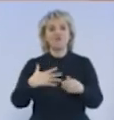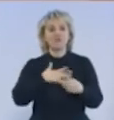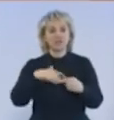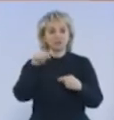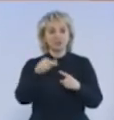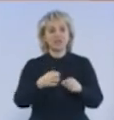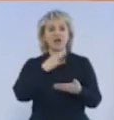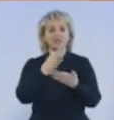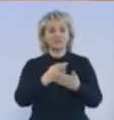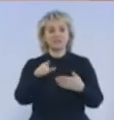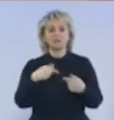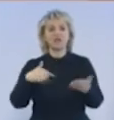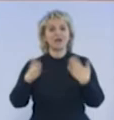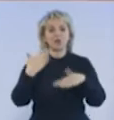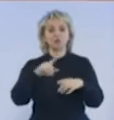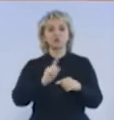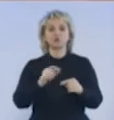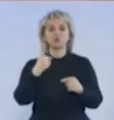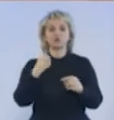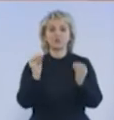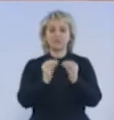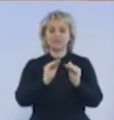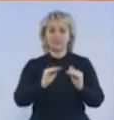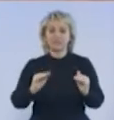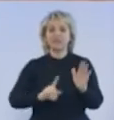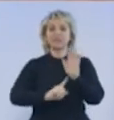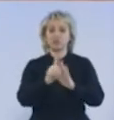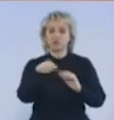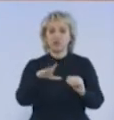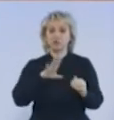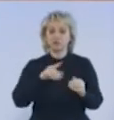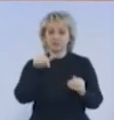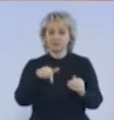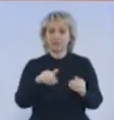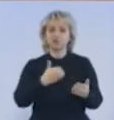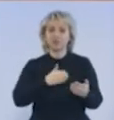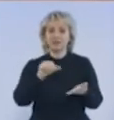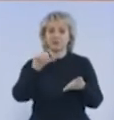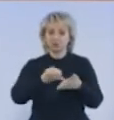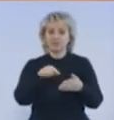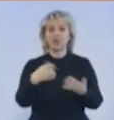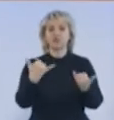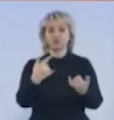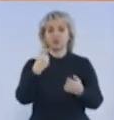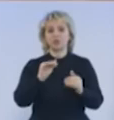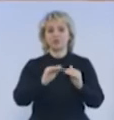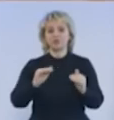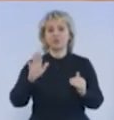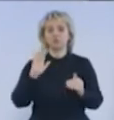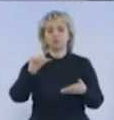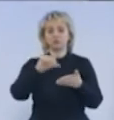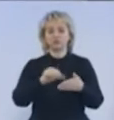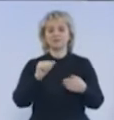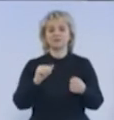это очень ответственно, мы очень рады, что вот 110 детей изначально у нас заявили желание, сейчас вот 100 детей у нас будут